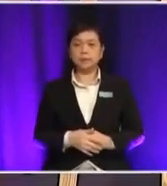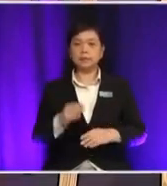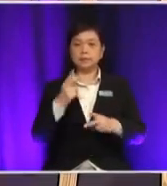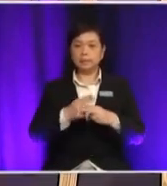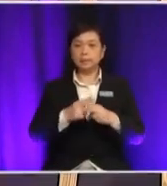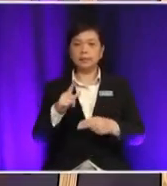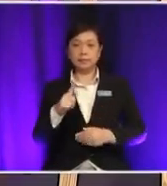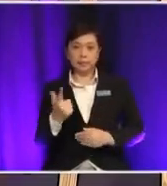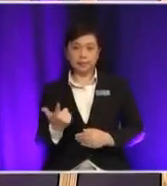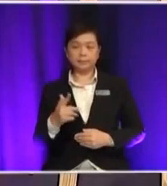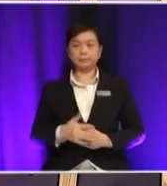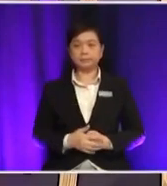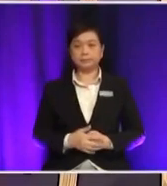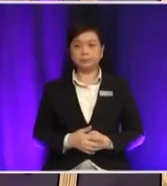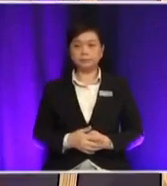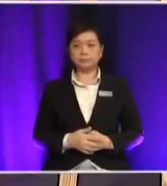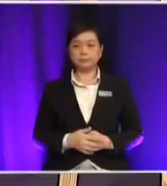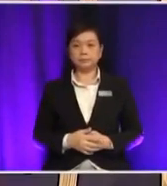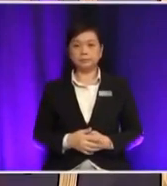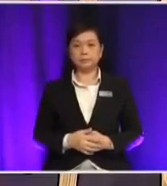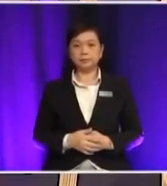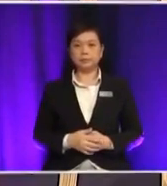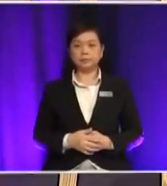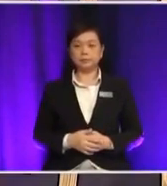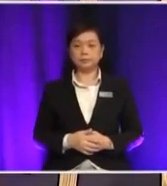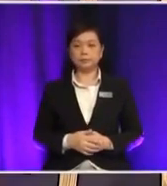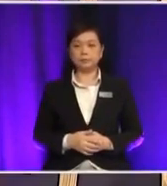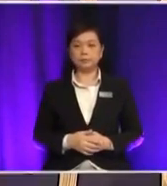berpisah kita panggil dia semula sebagai kromosom